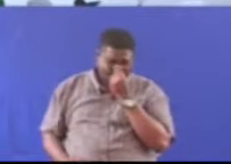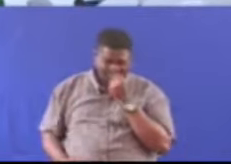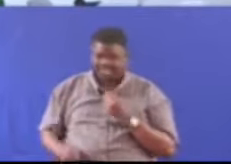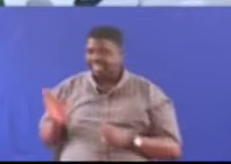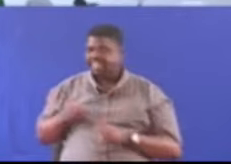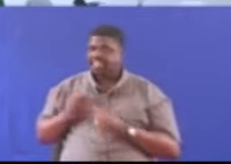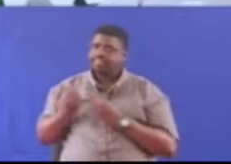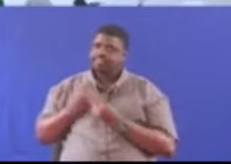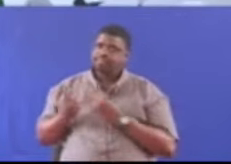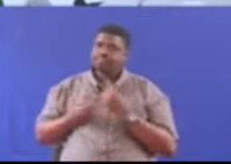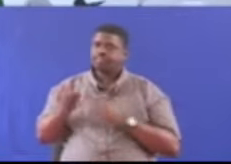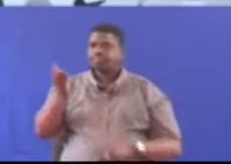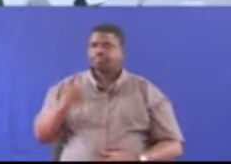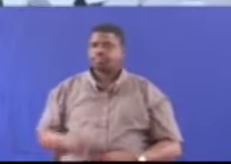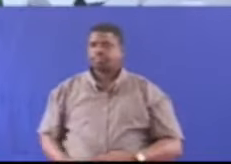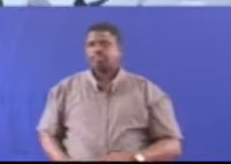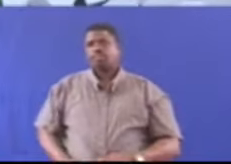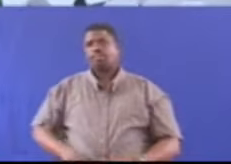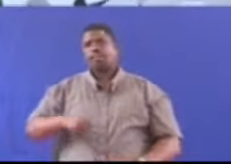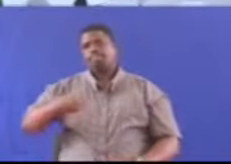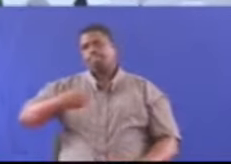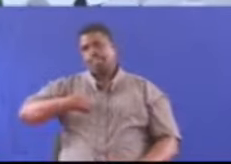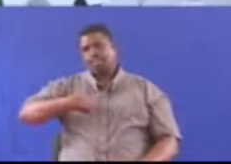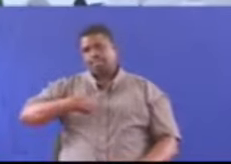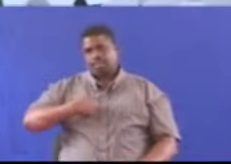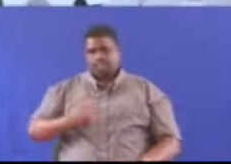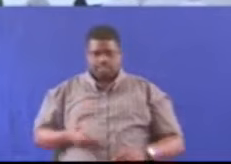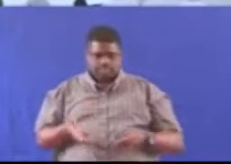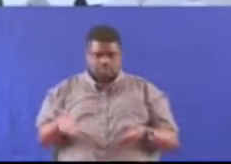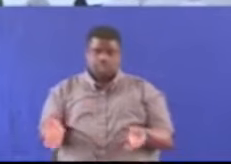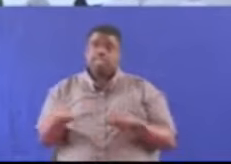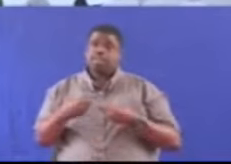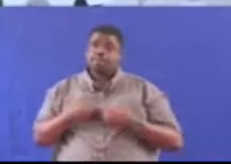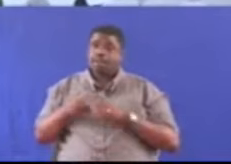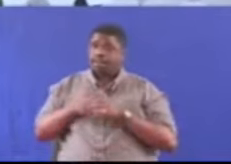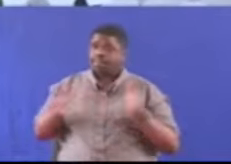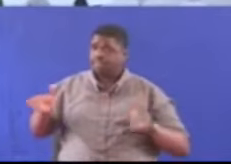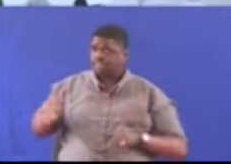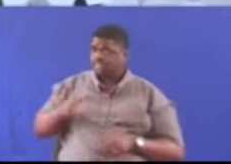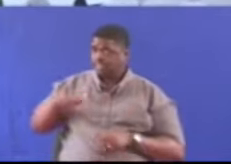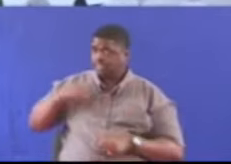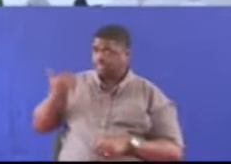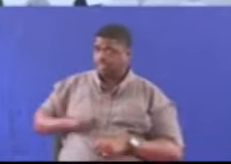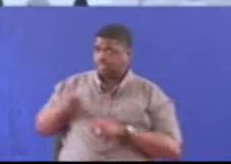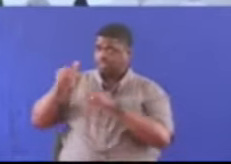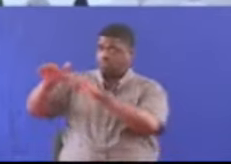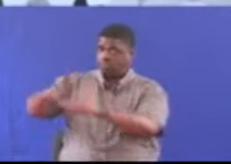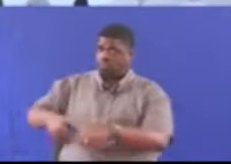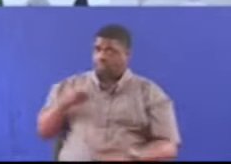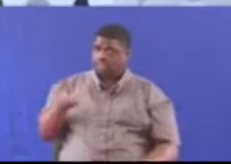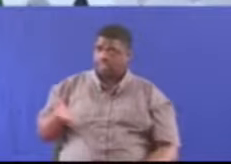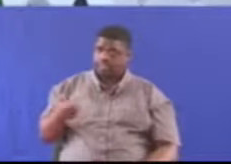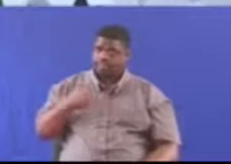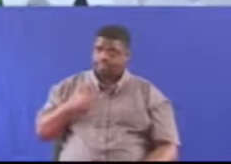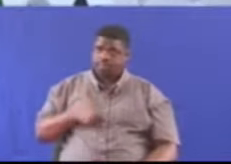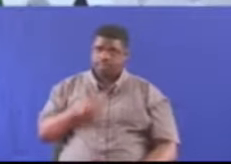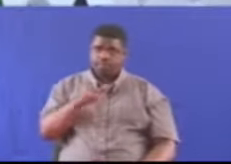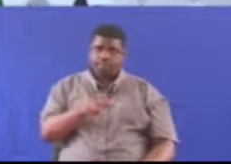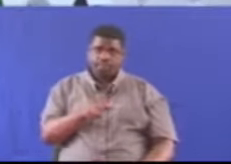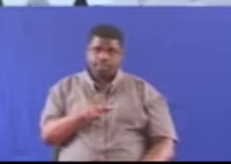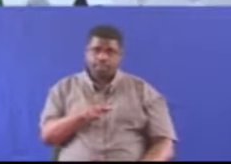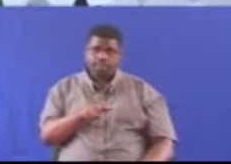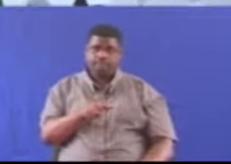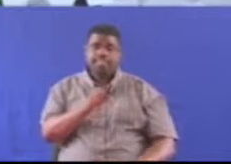niseme mimi kwa nafasi walionipa wanawake wa bunge hili, ni mbunge pia wa bunge la